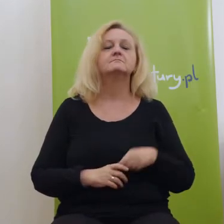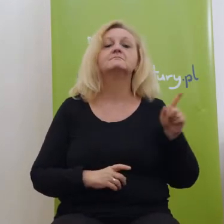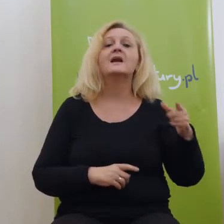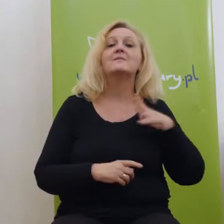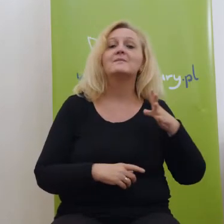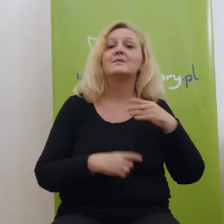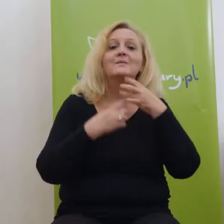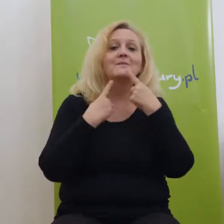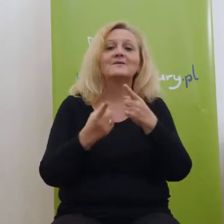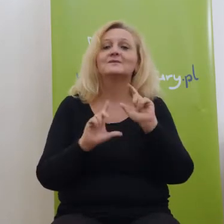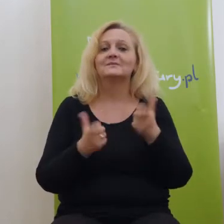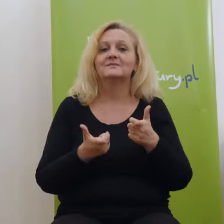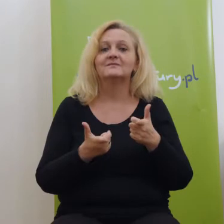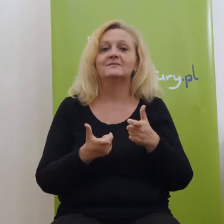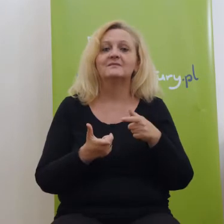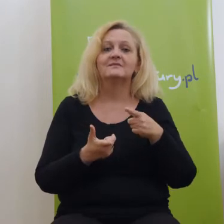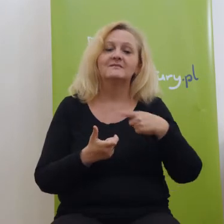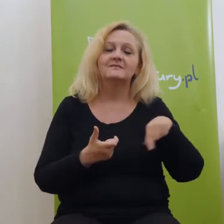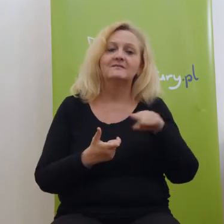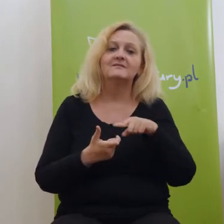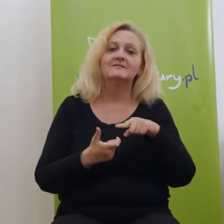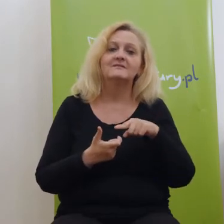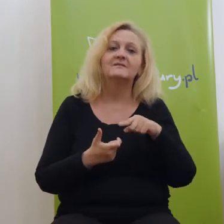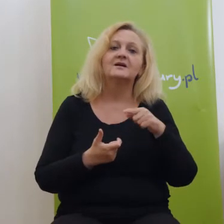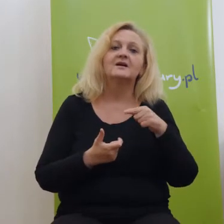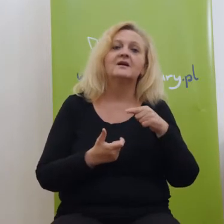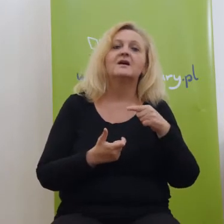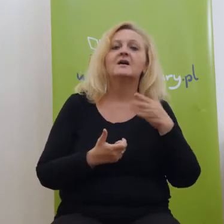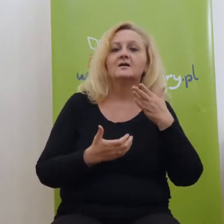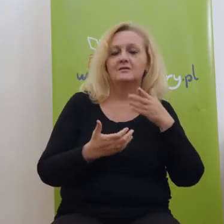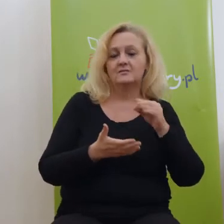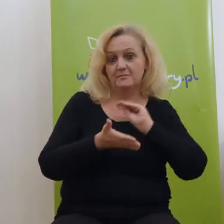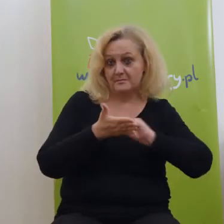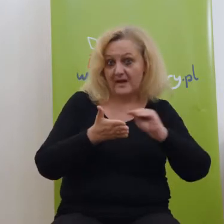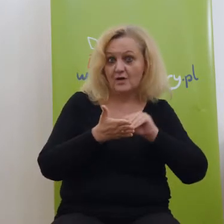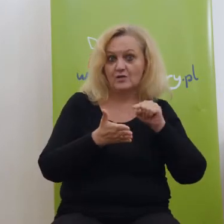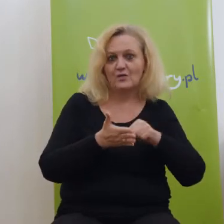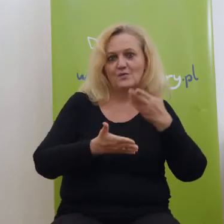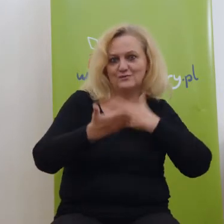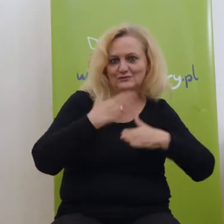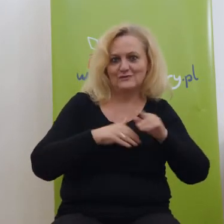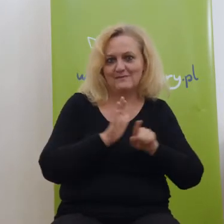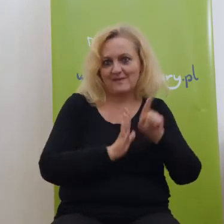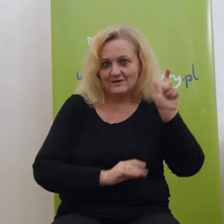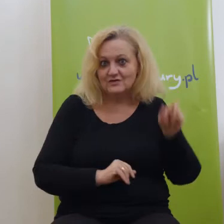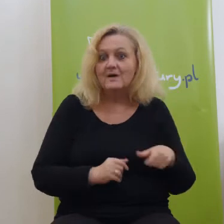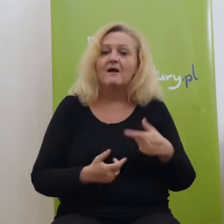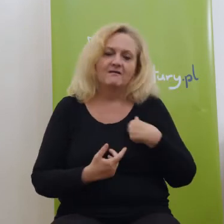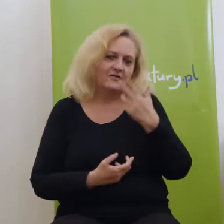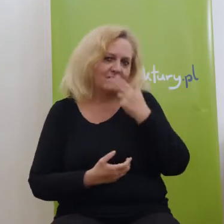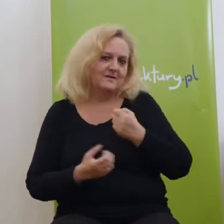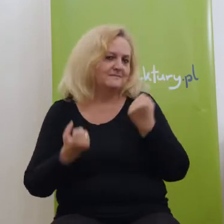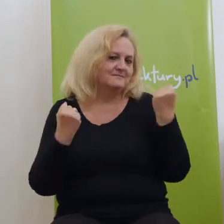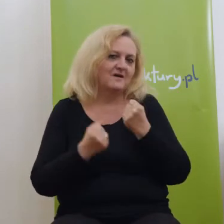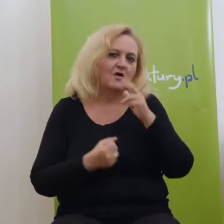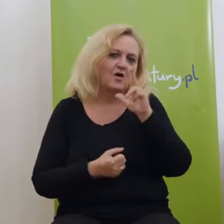Powiedziałaś, że sprawia ci to pisanie, że przyjemność, że pisanie sprawia ci przyjemność. I to widać bardzo